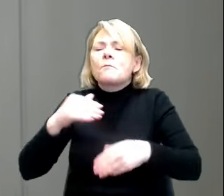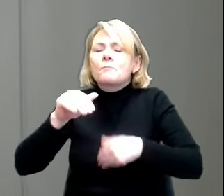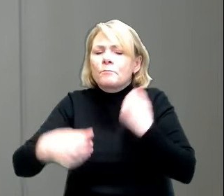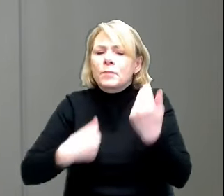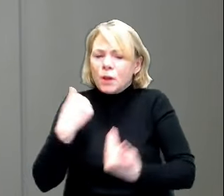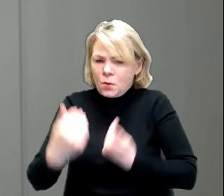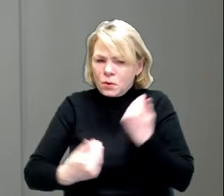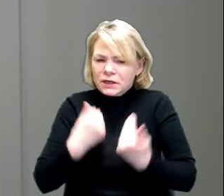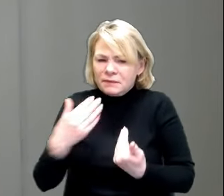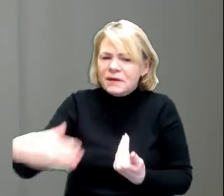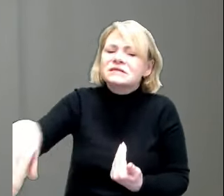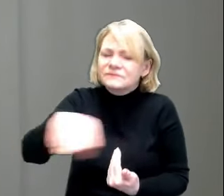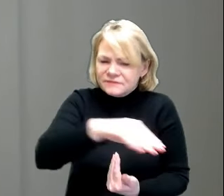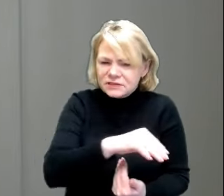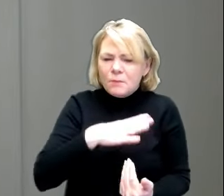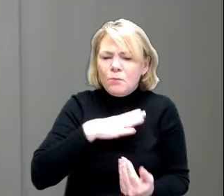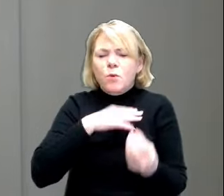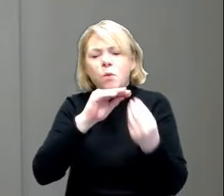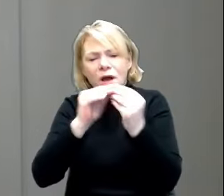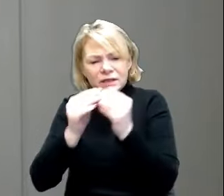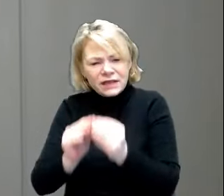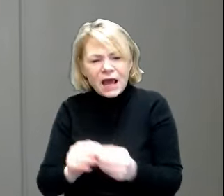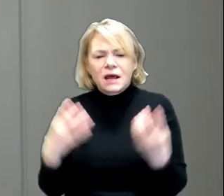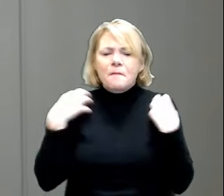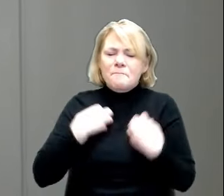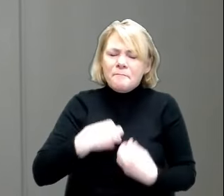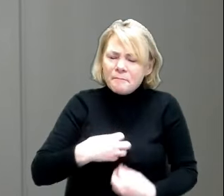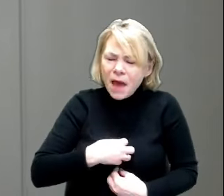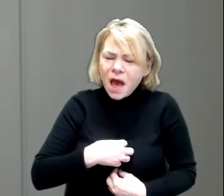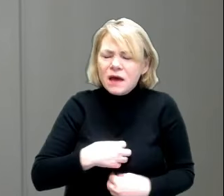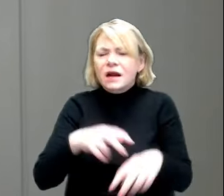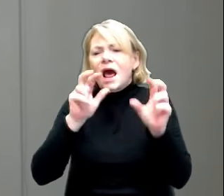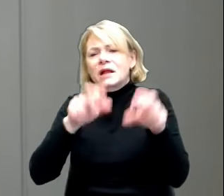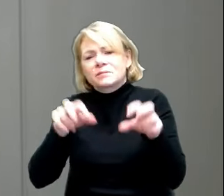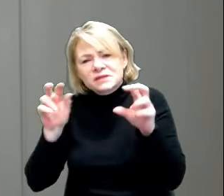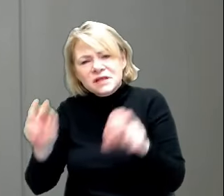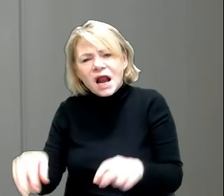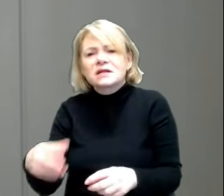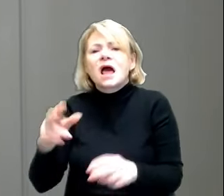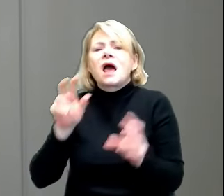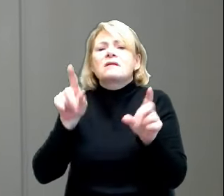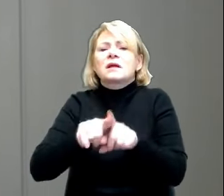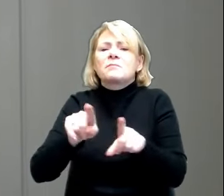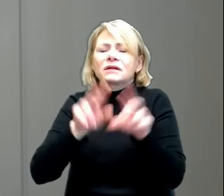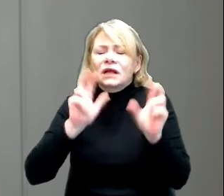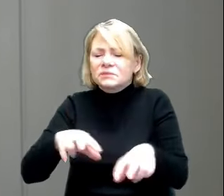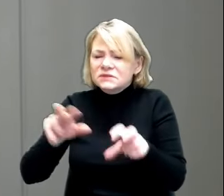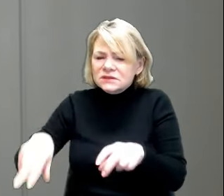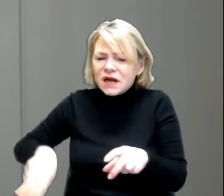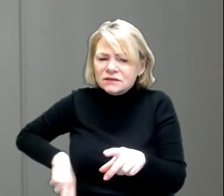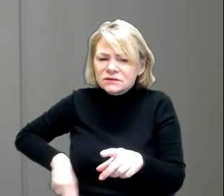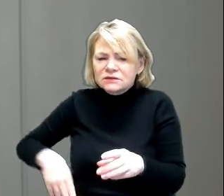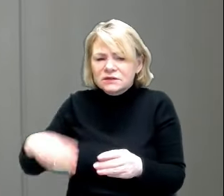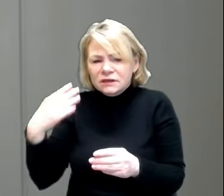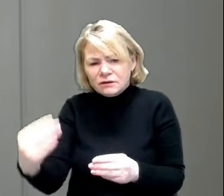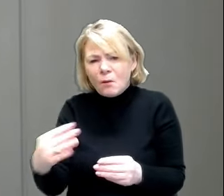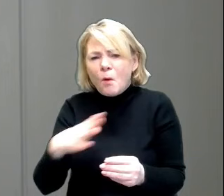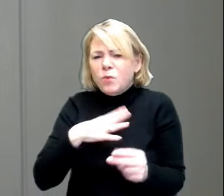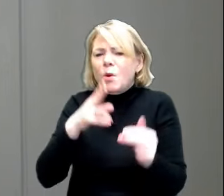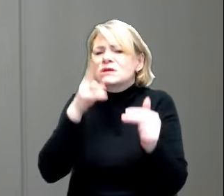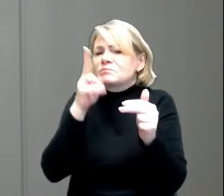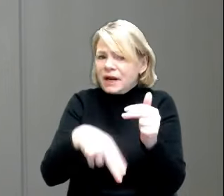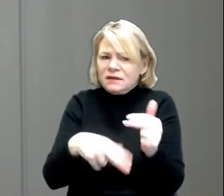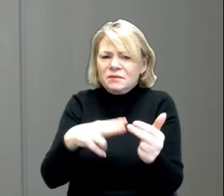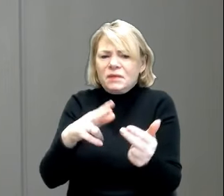derinta ir su meru ir su administracija ir su administracijos direktoriu dėl kažkokio vienokio ar kitokio sprendimo